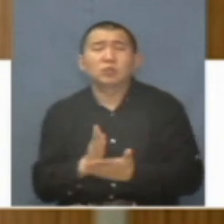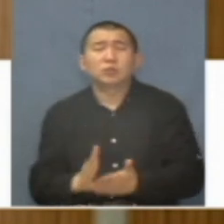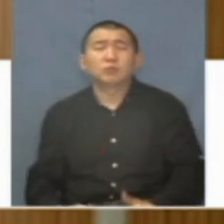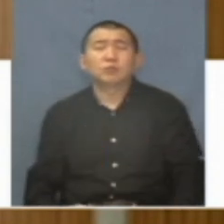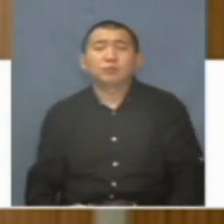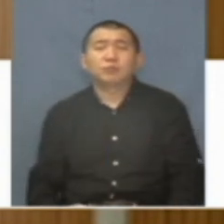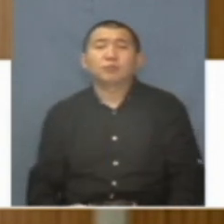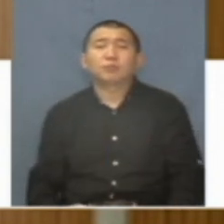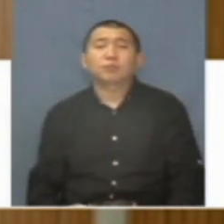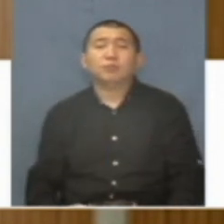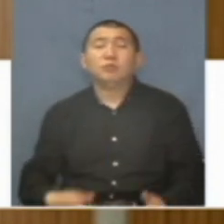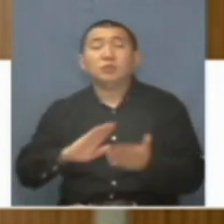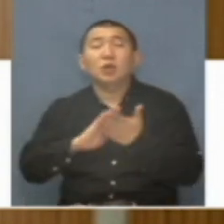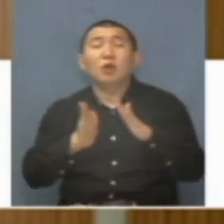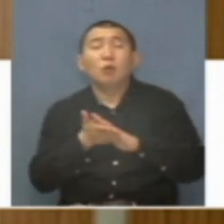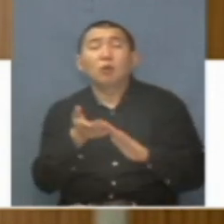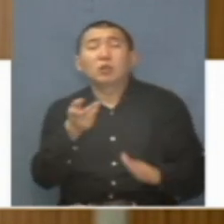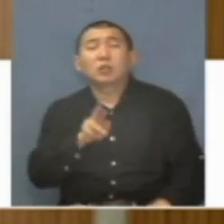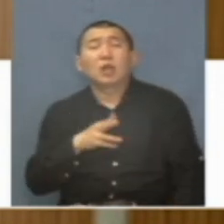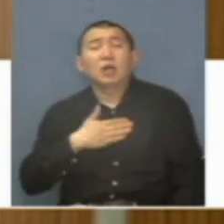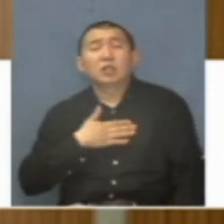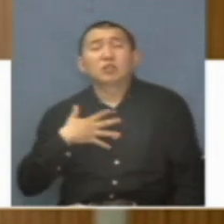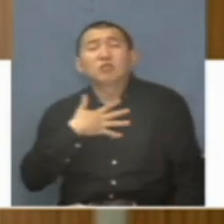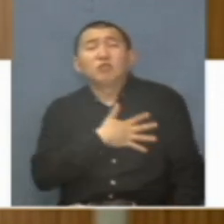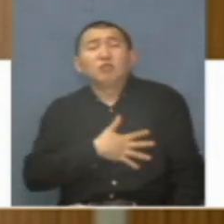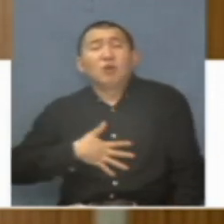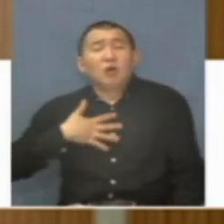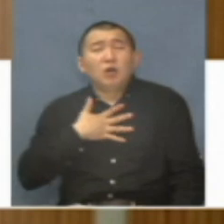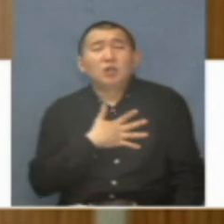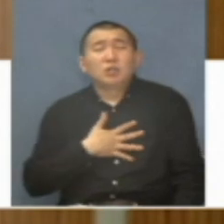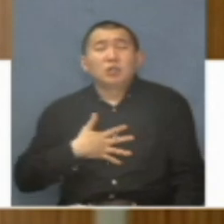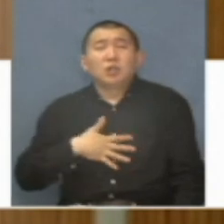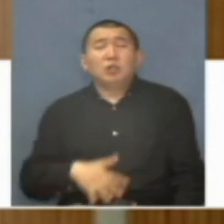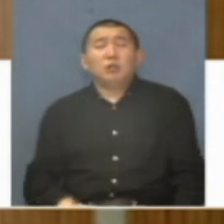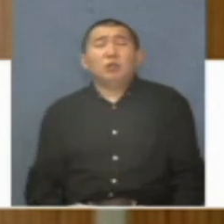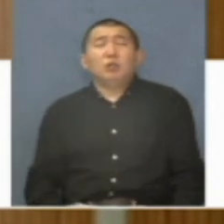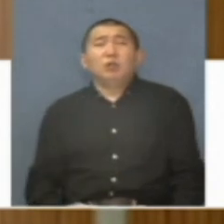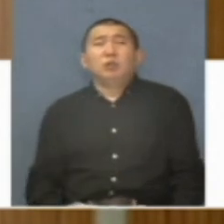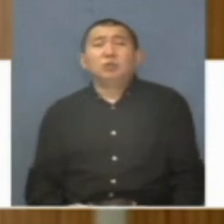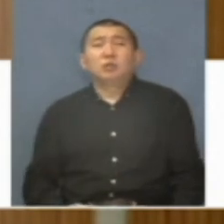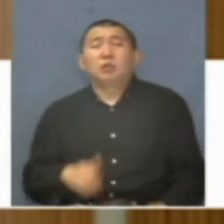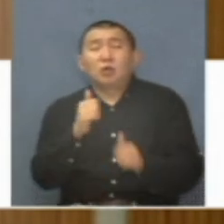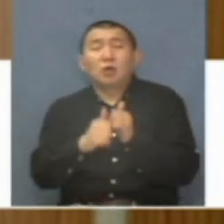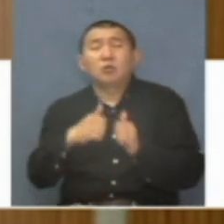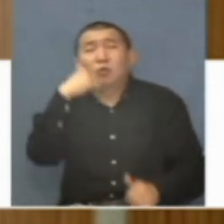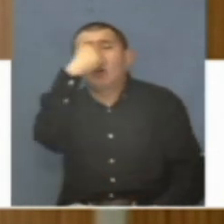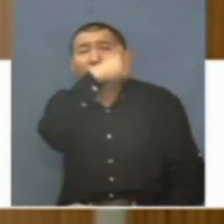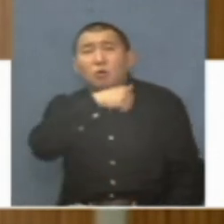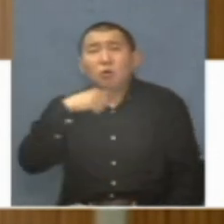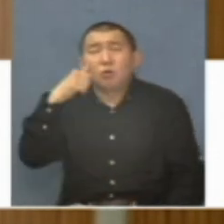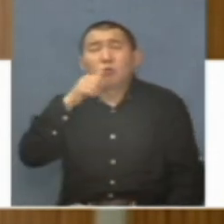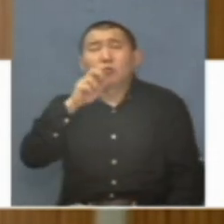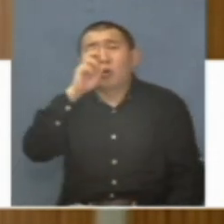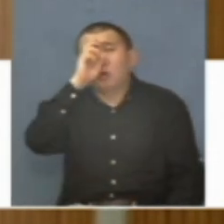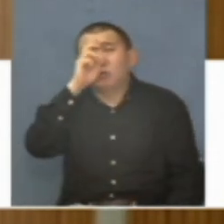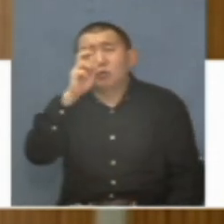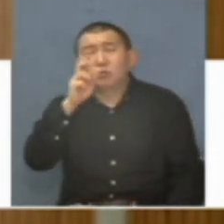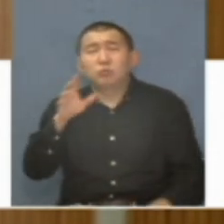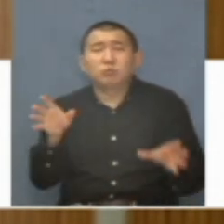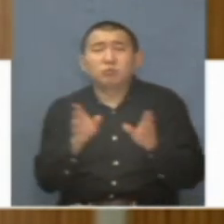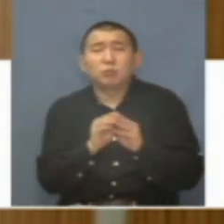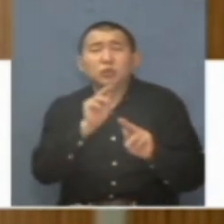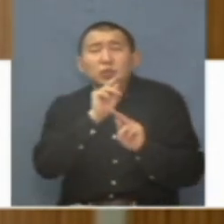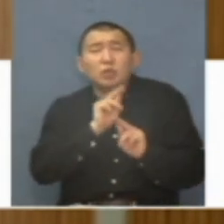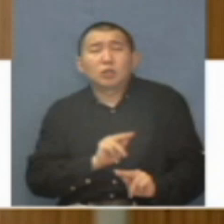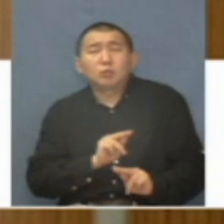Меморандумның біз үшін маңызы жоғары. Жобаға өңір тұрғындары ұсыныс тастаған бірқатар бастамалар керек. Жыл сайын атқарушы билік тарапымен халықтан қандай жұмыстарға